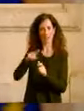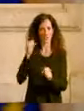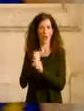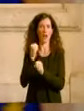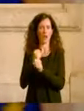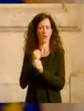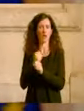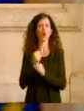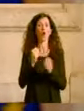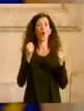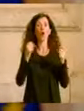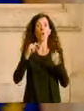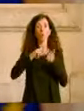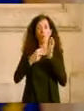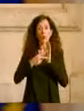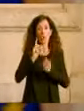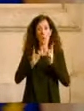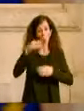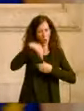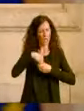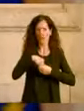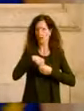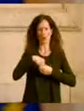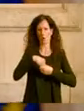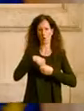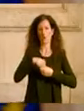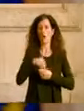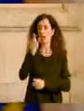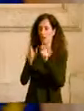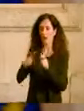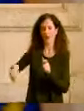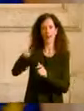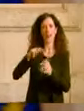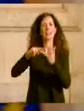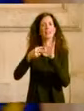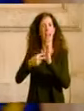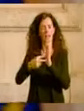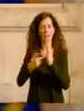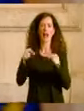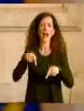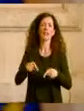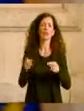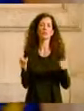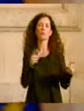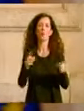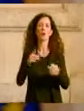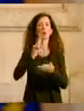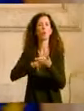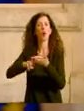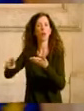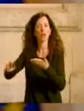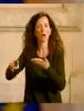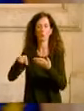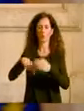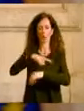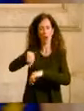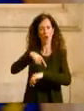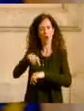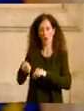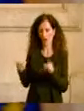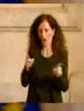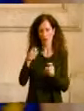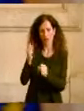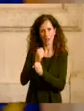problema di accordo politico. I nostri tecnici, e adesso ovviamente c'è la bollinatura, in queste ore